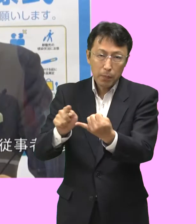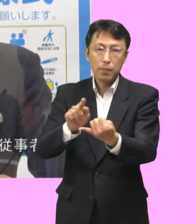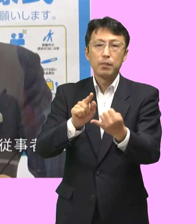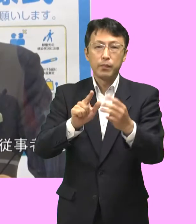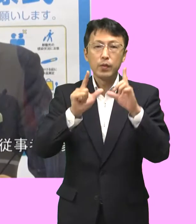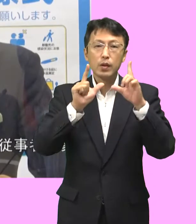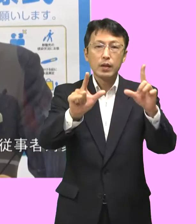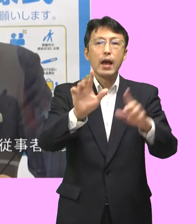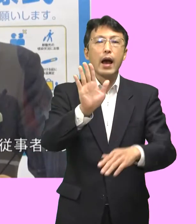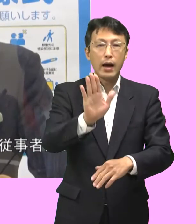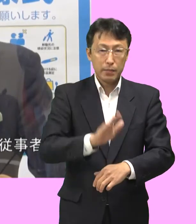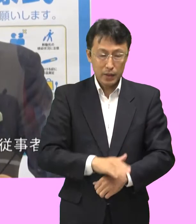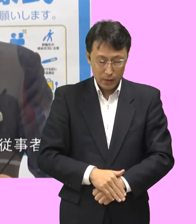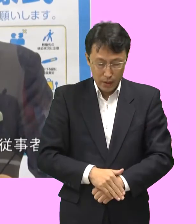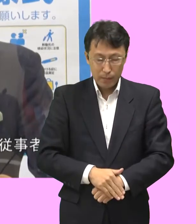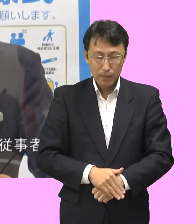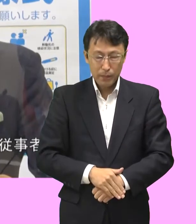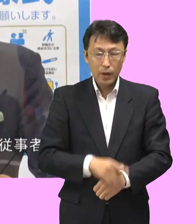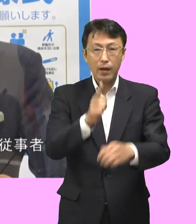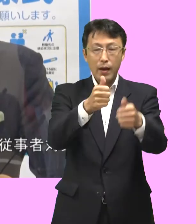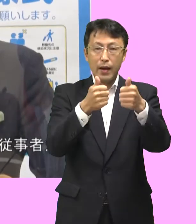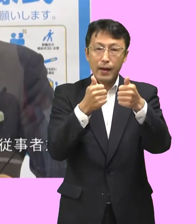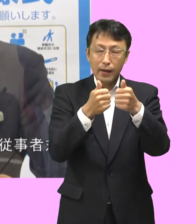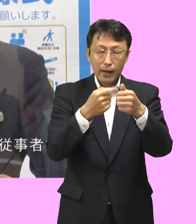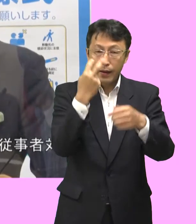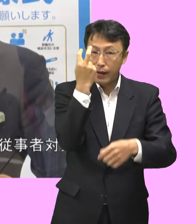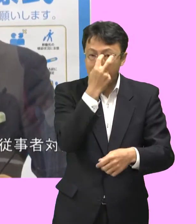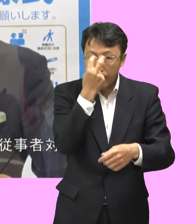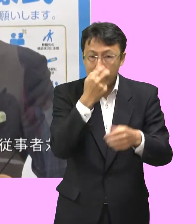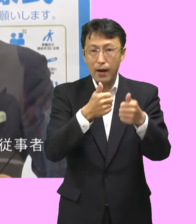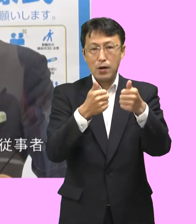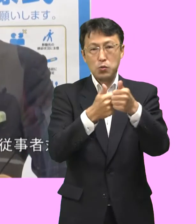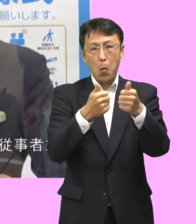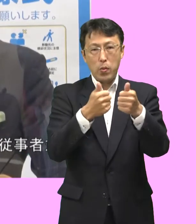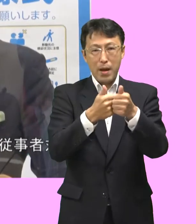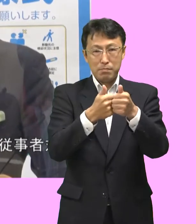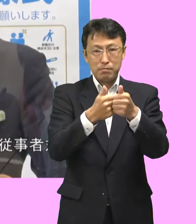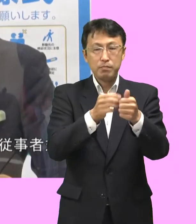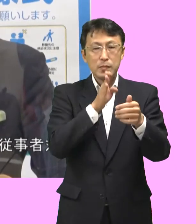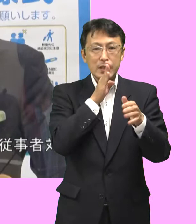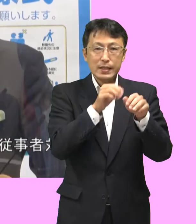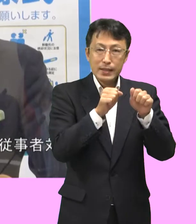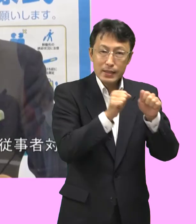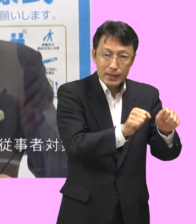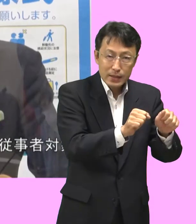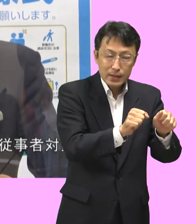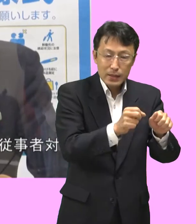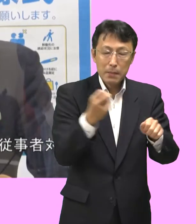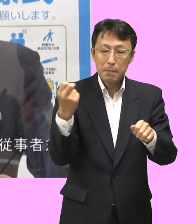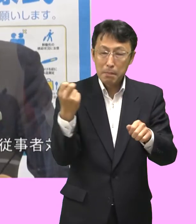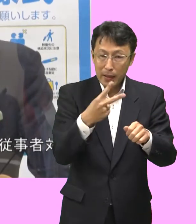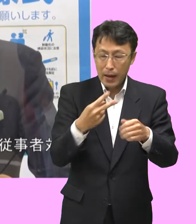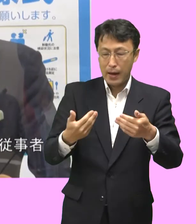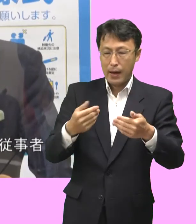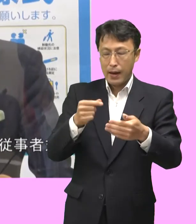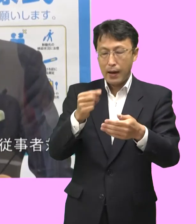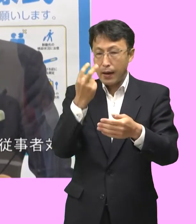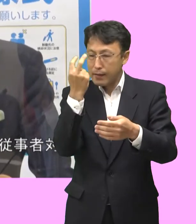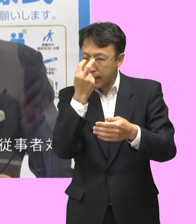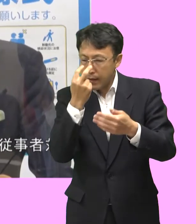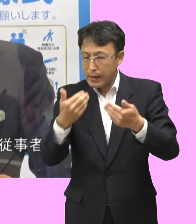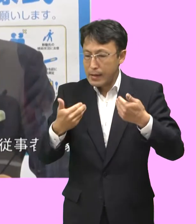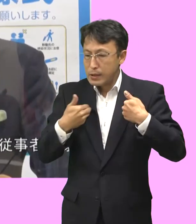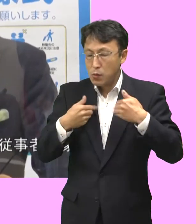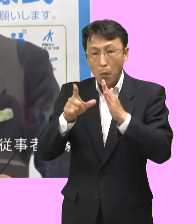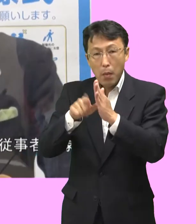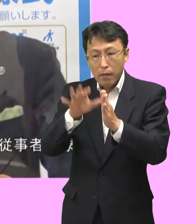新型コロナの検査相談を実施をして、そして必要とな判断された場合は無料で PCR 検査を行うという